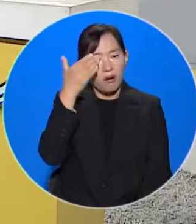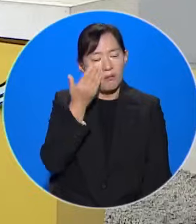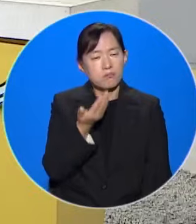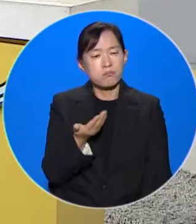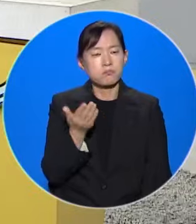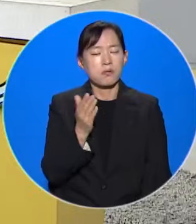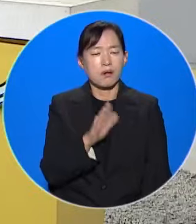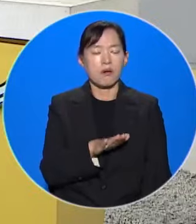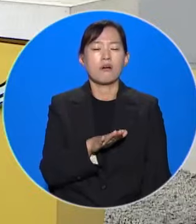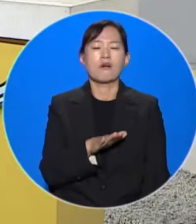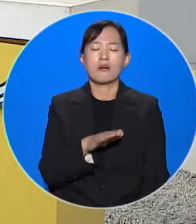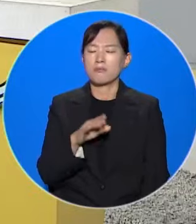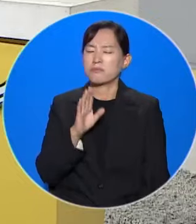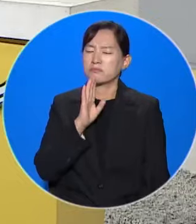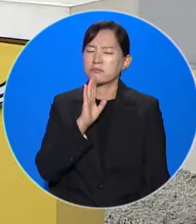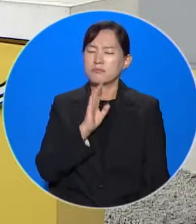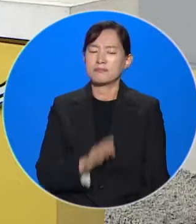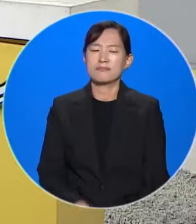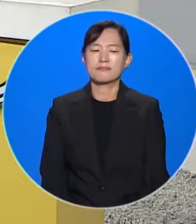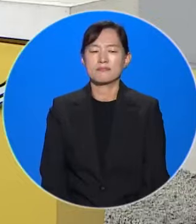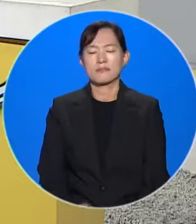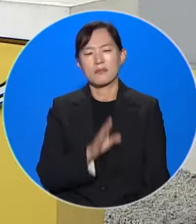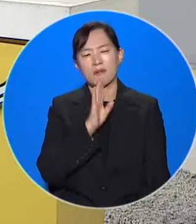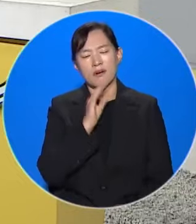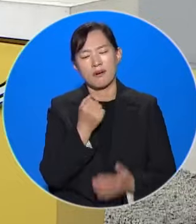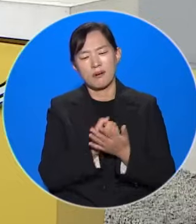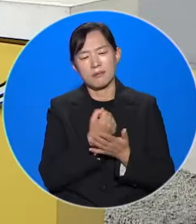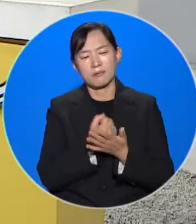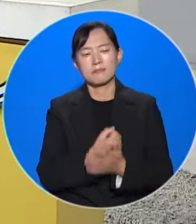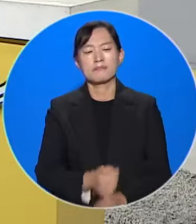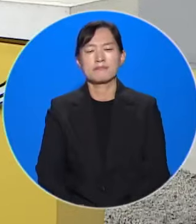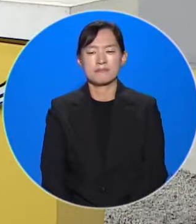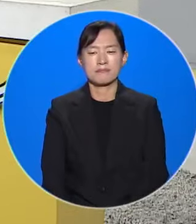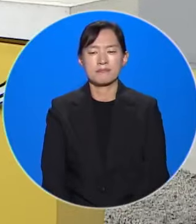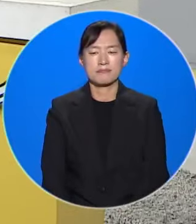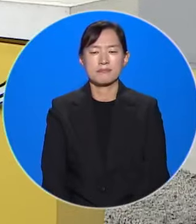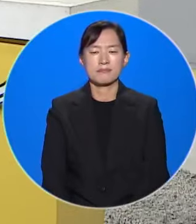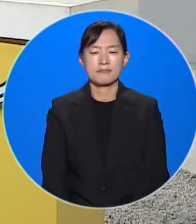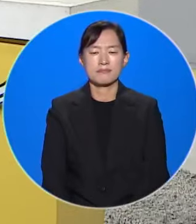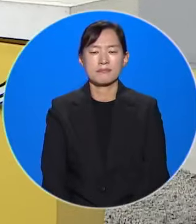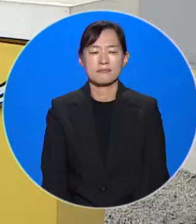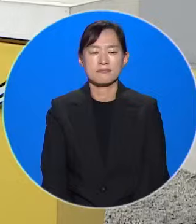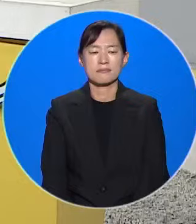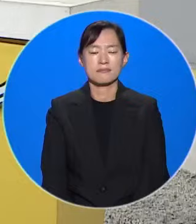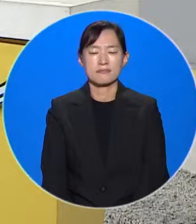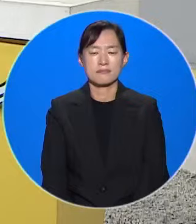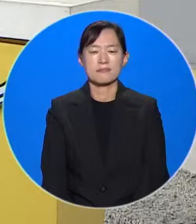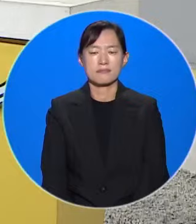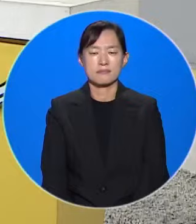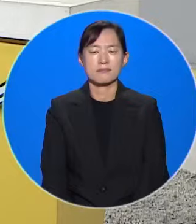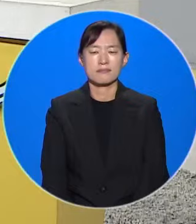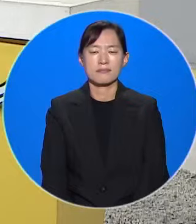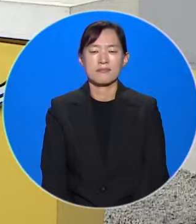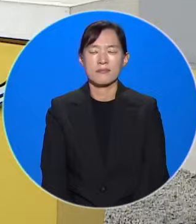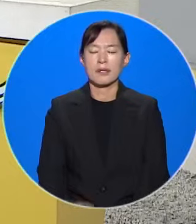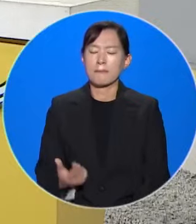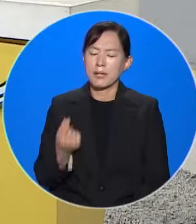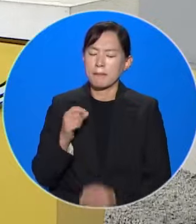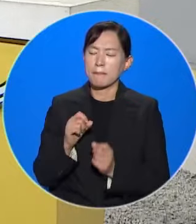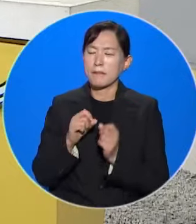젊으신데. 네. 아유, 참 많이 안타깝네, 그쵸? 네, 그 뭐, 빨리 예, 예.